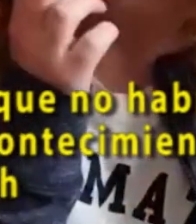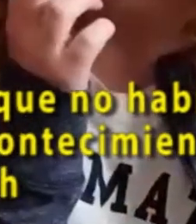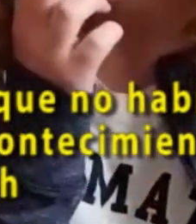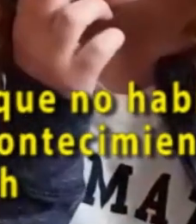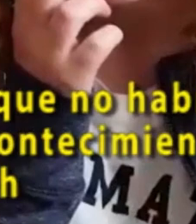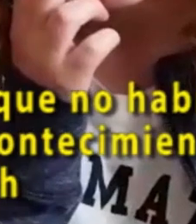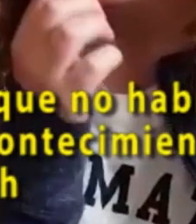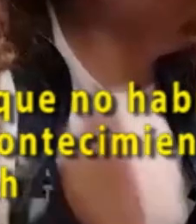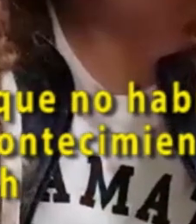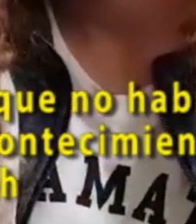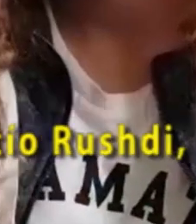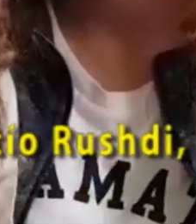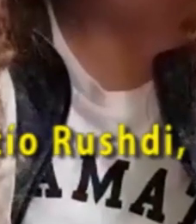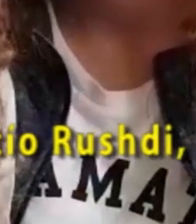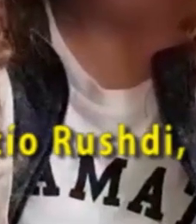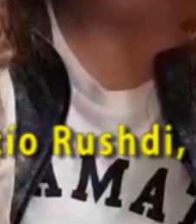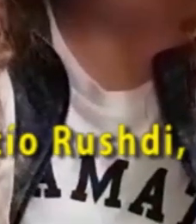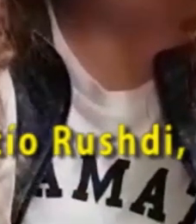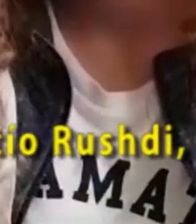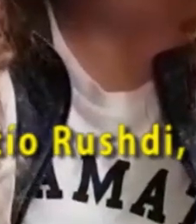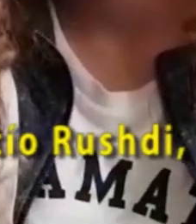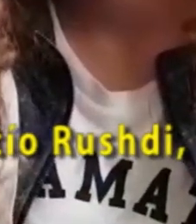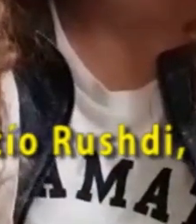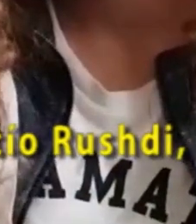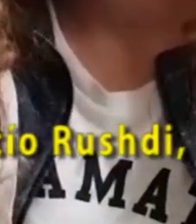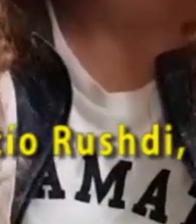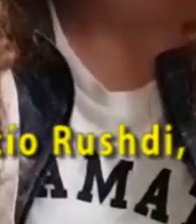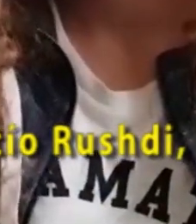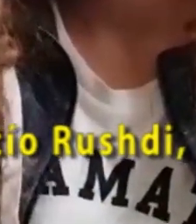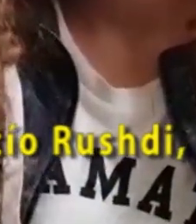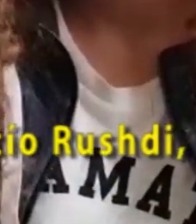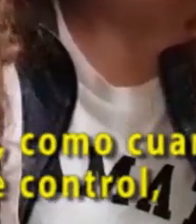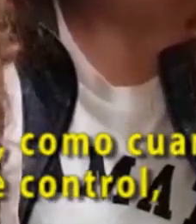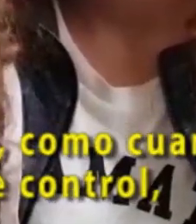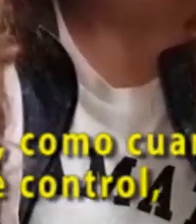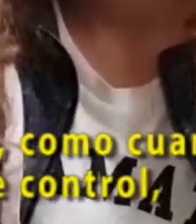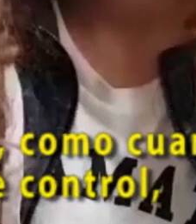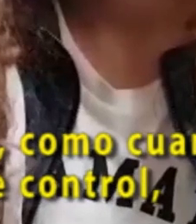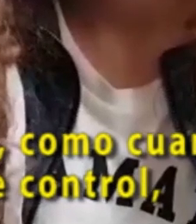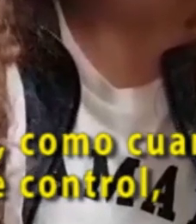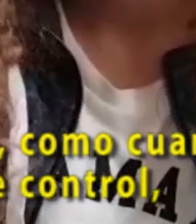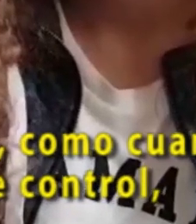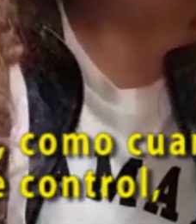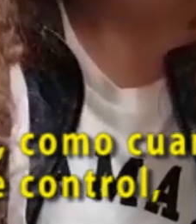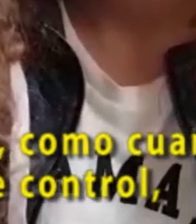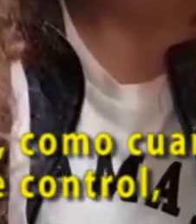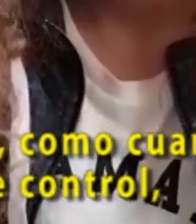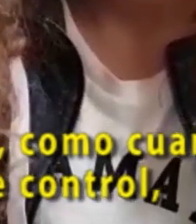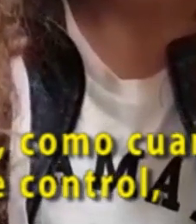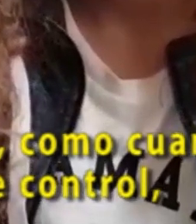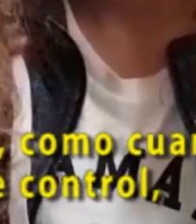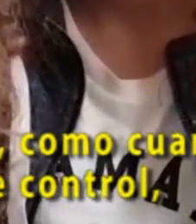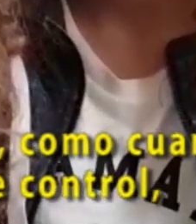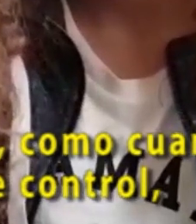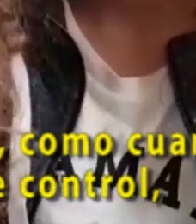مصطفى لاستشهاد خالي رشدي، من معاناة الأطفال اليومية، من ذهابهم للمدرسة لما يكون في حواجز، بلا